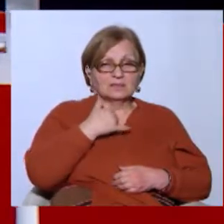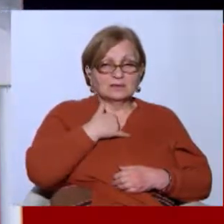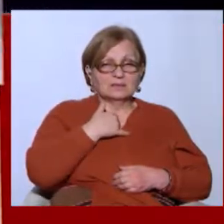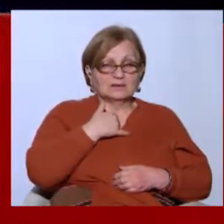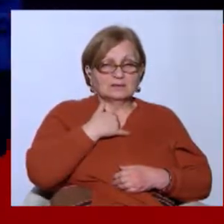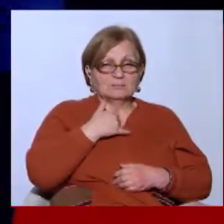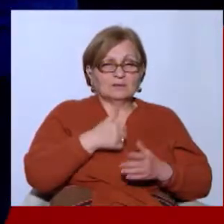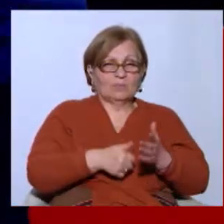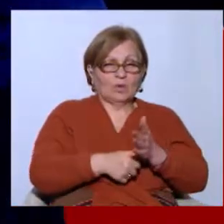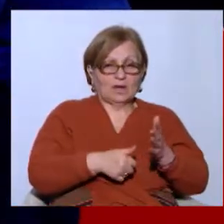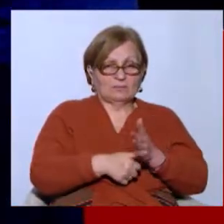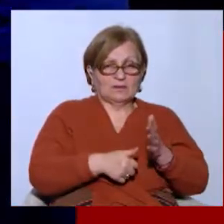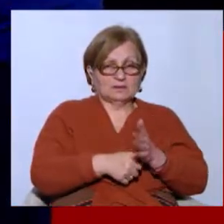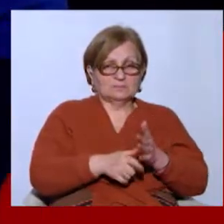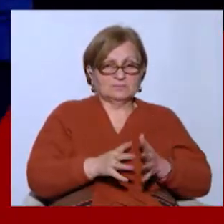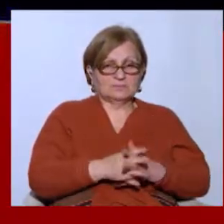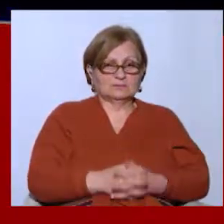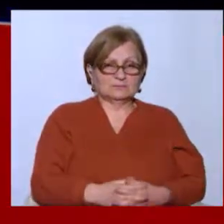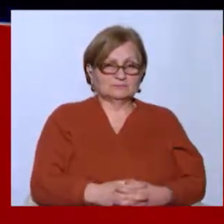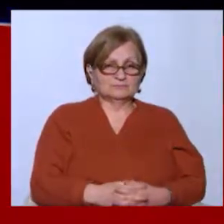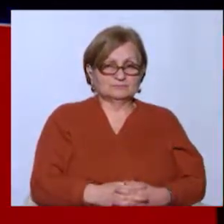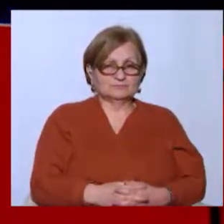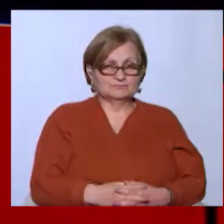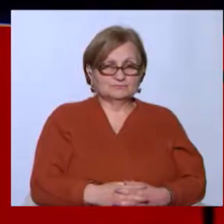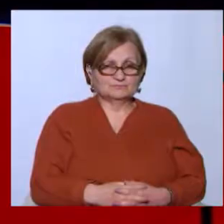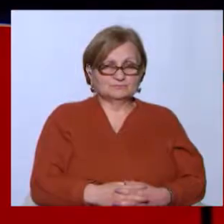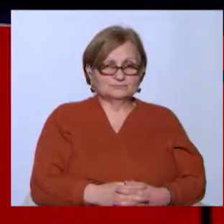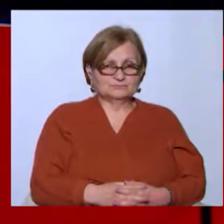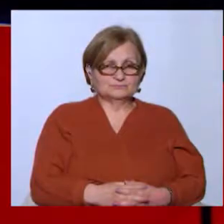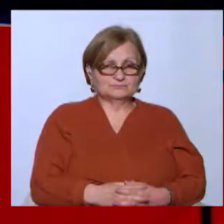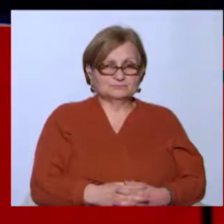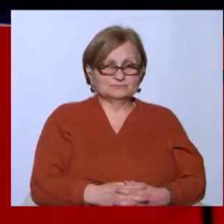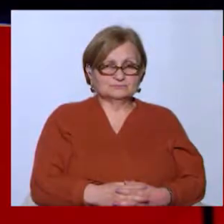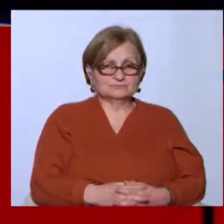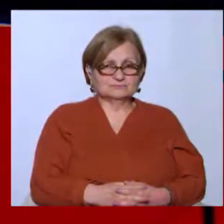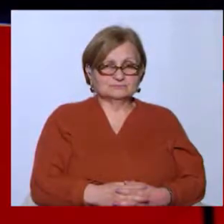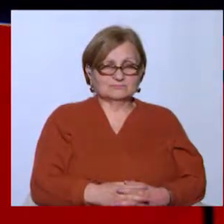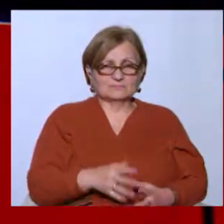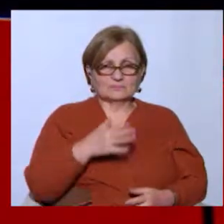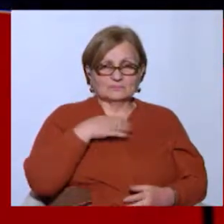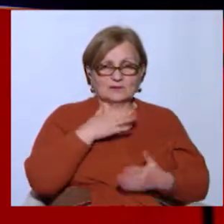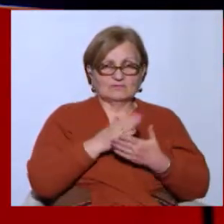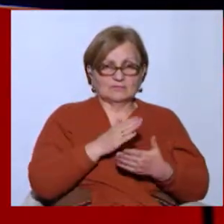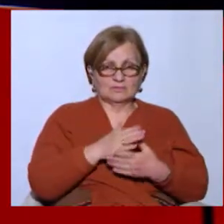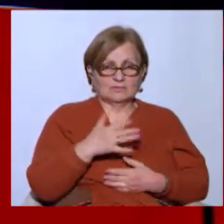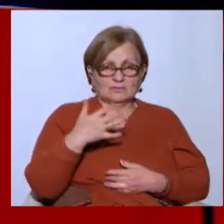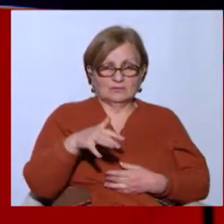ცოტას მოგეხმარებით. აბა ჩვენი დაფა გამოვიტანოთ. გვაქვს